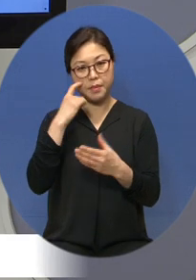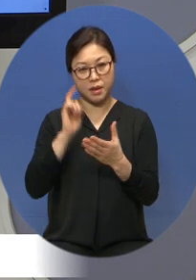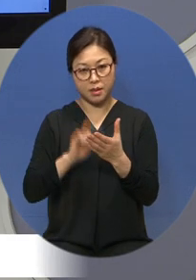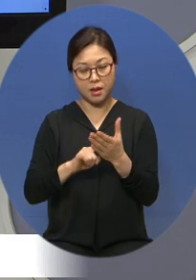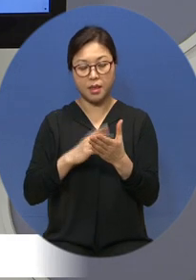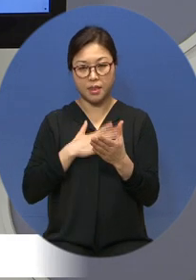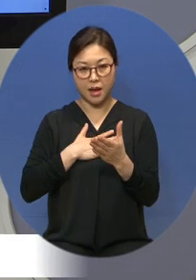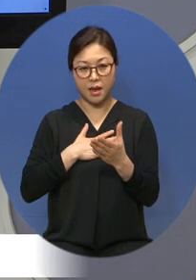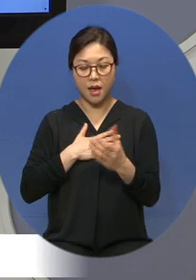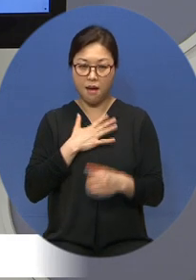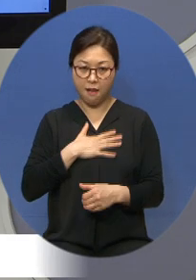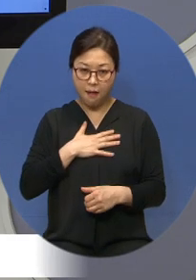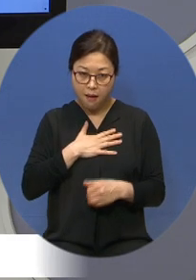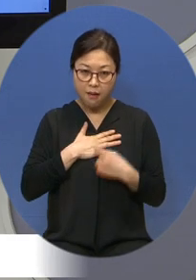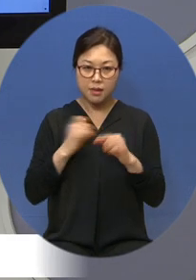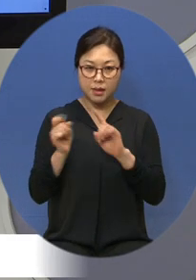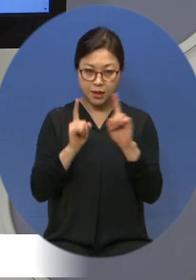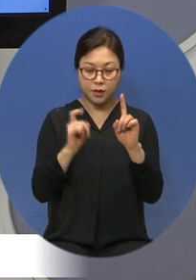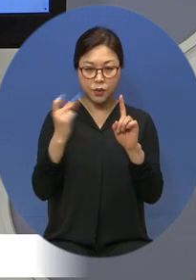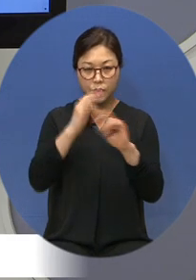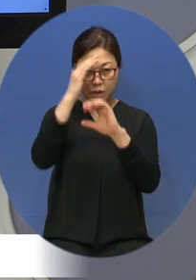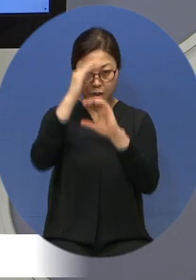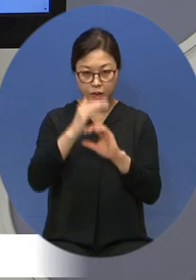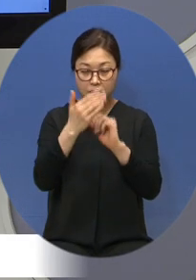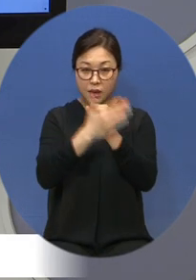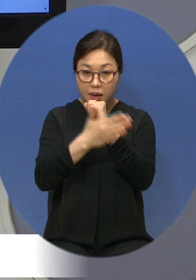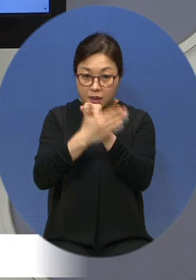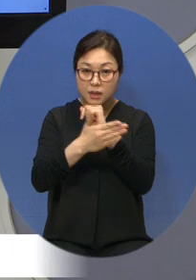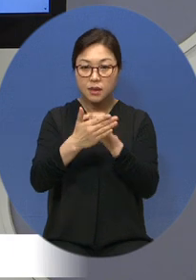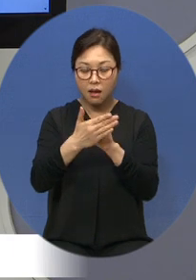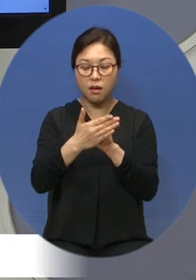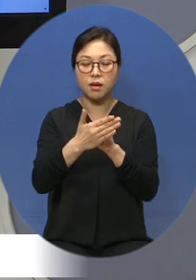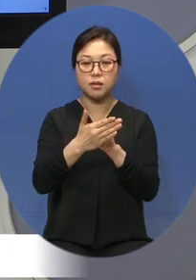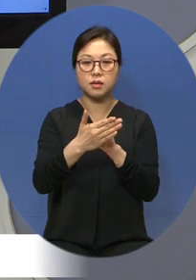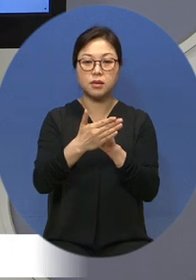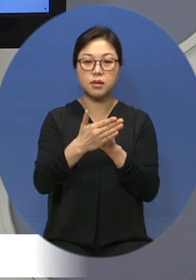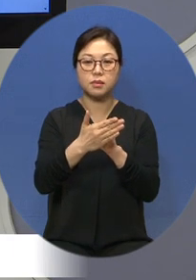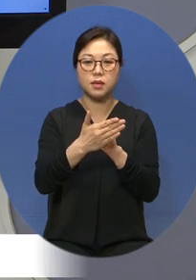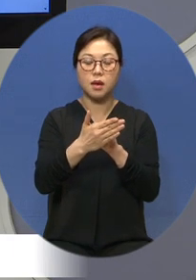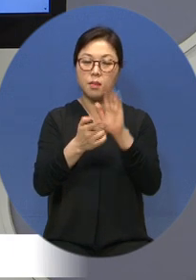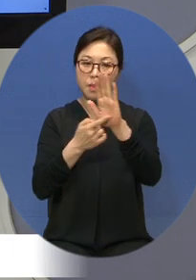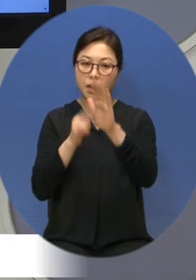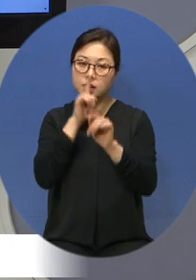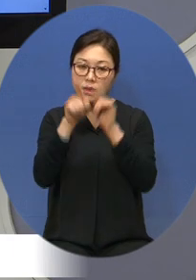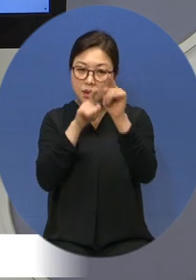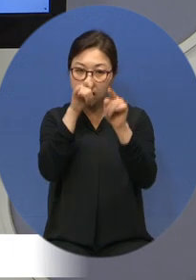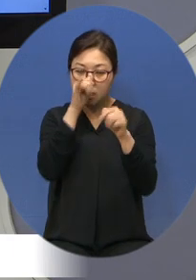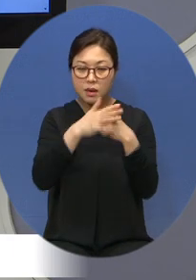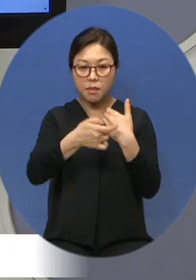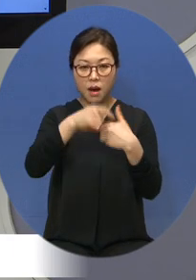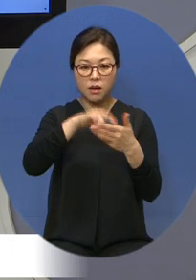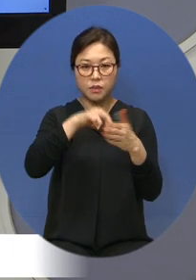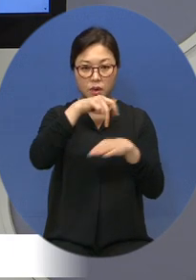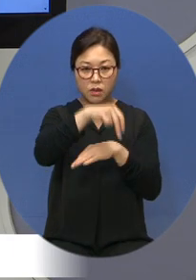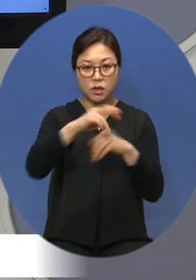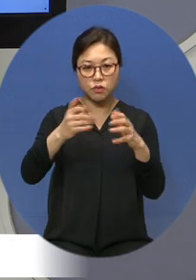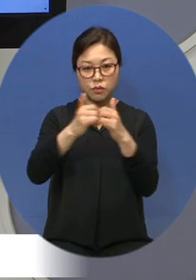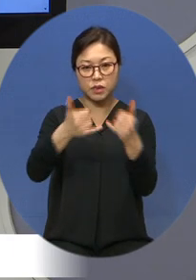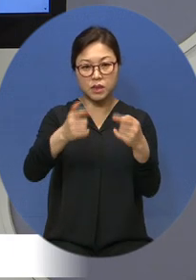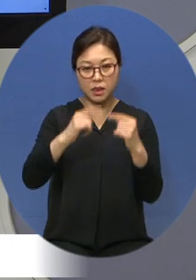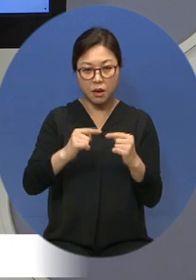나만의 힐링 장소나 사연을 사진과 함께 공모하는 마음 걷기 국민참여 공모 이벤트도